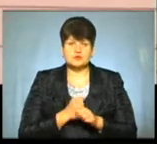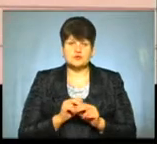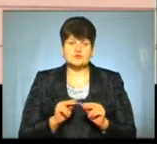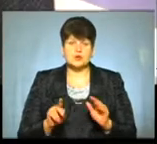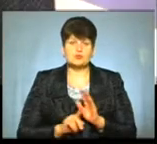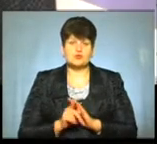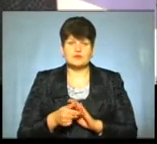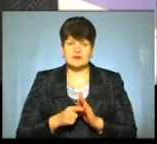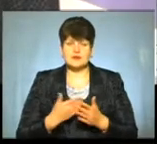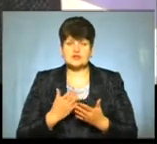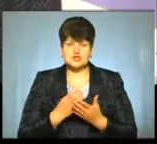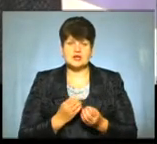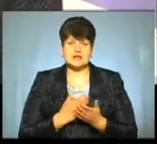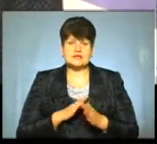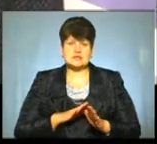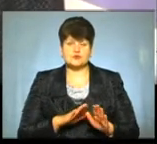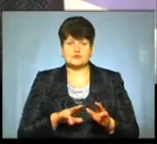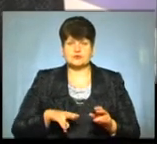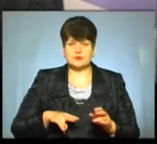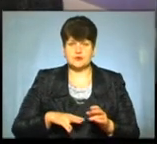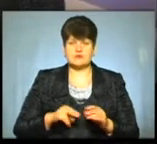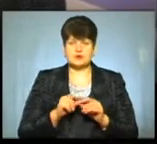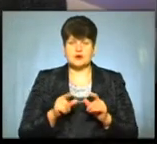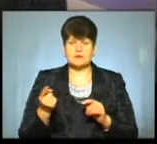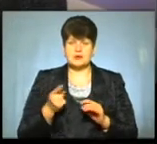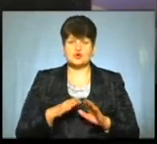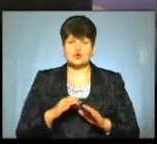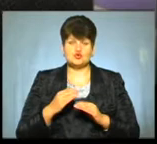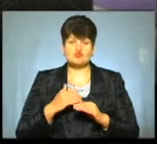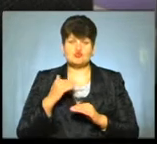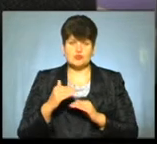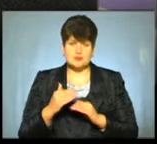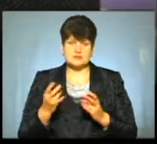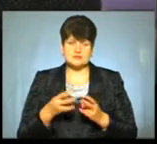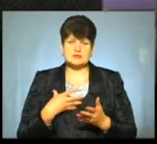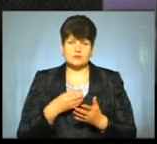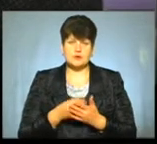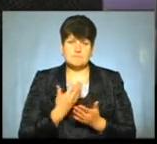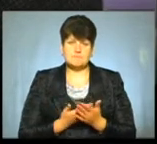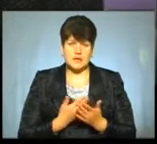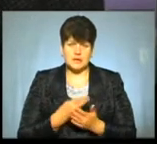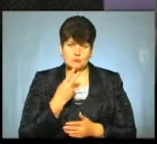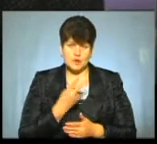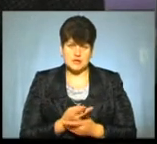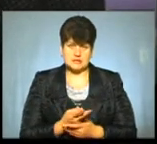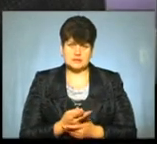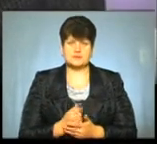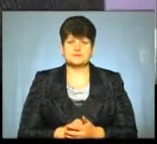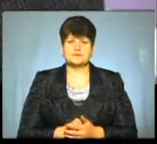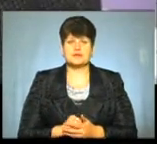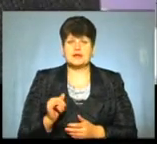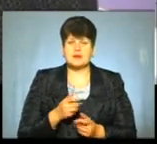вчителем початкових класів, я ще є заступником директора по школі першого ступеня. Потрібно власним прикладом показати